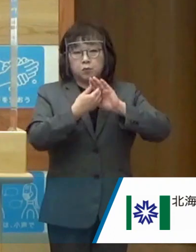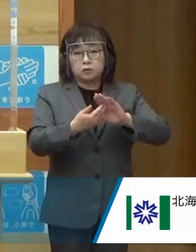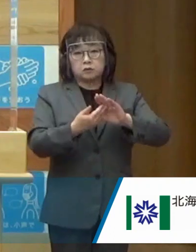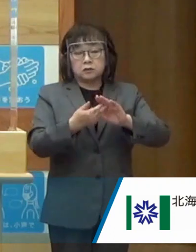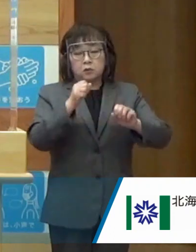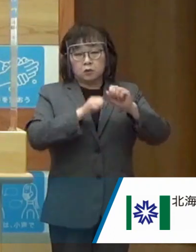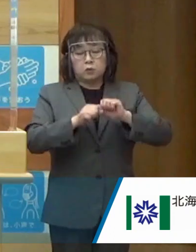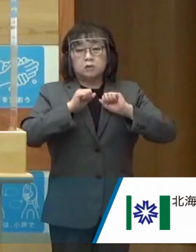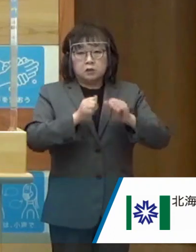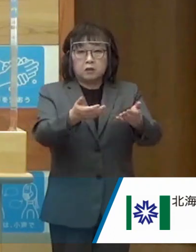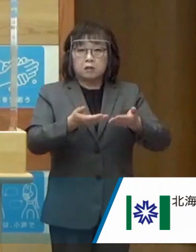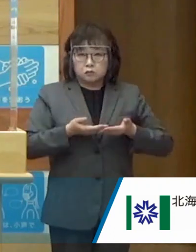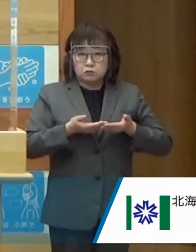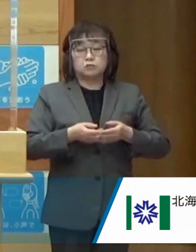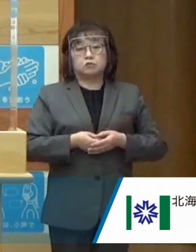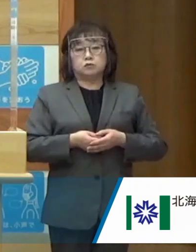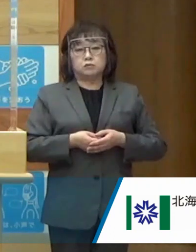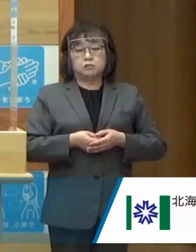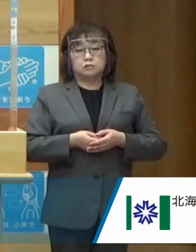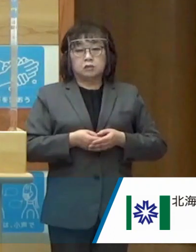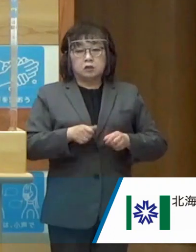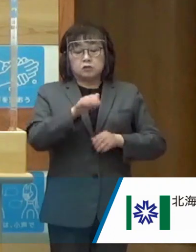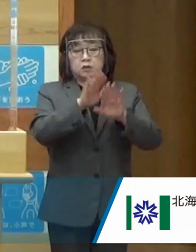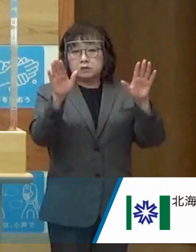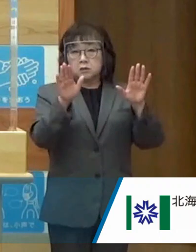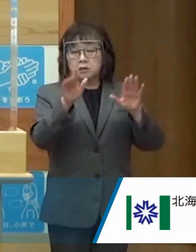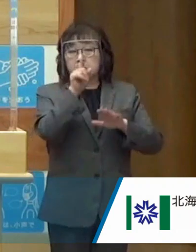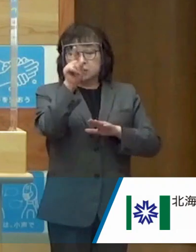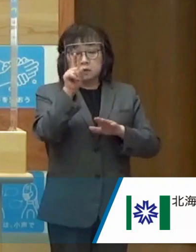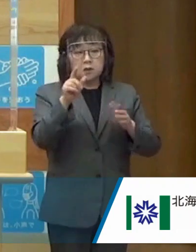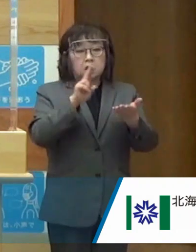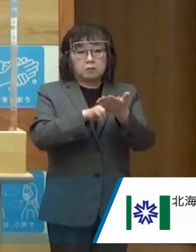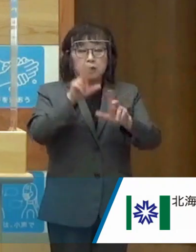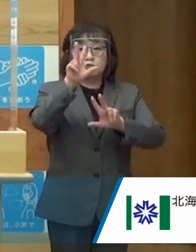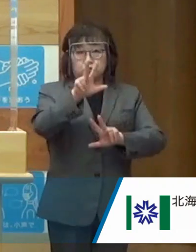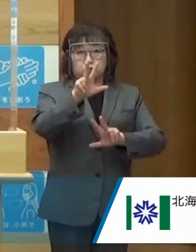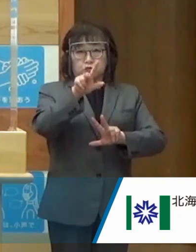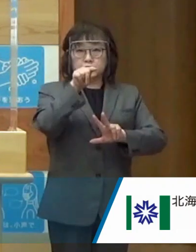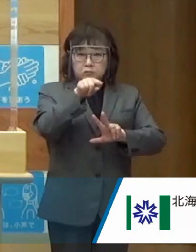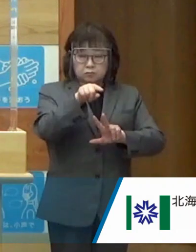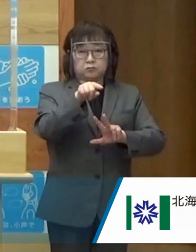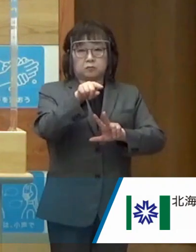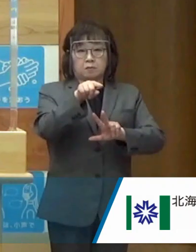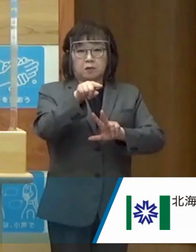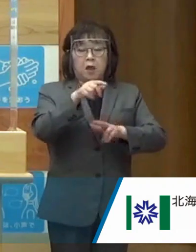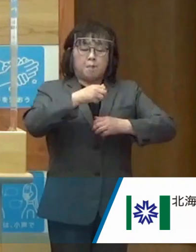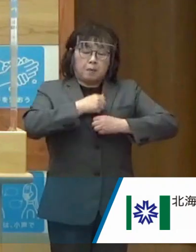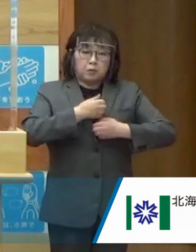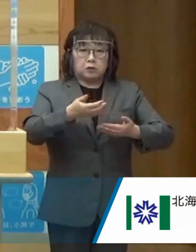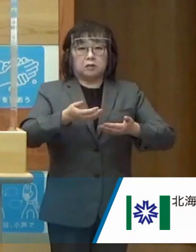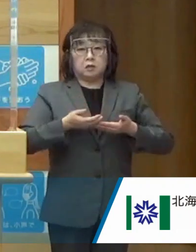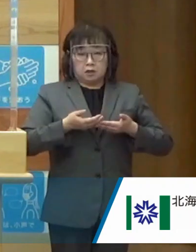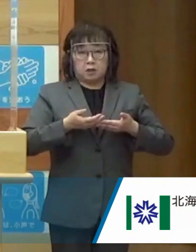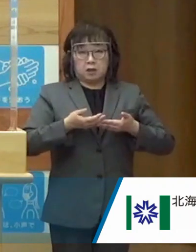徹底していただくということと、主催者が定めるルールがありますので、これを守ってい